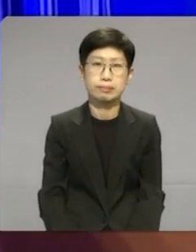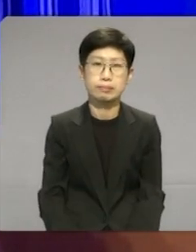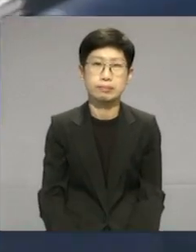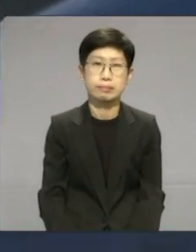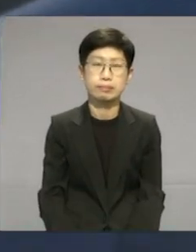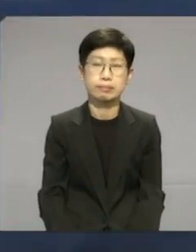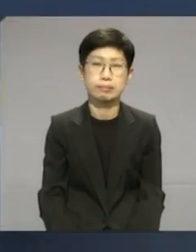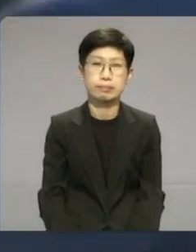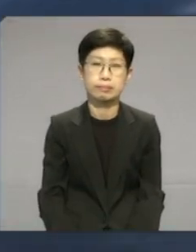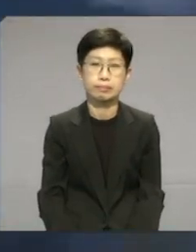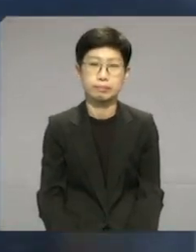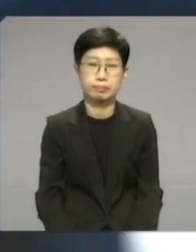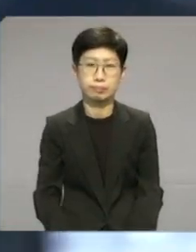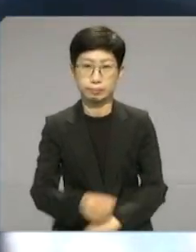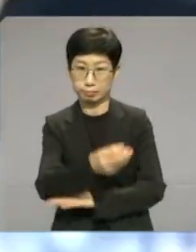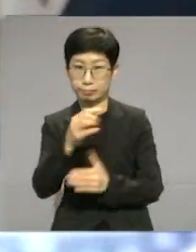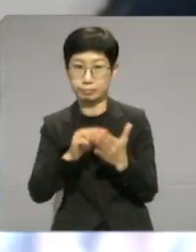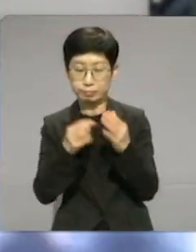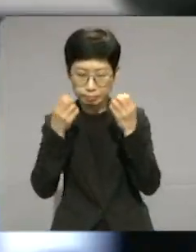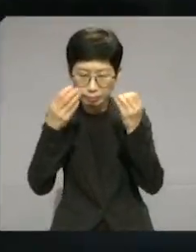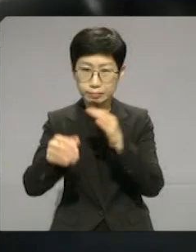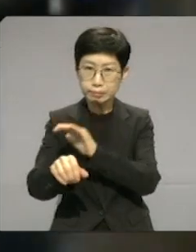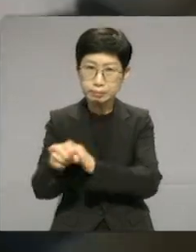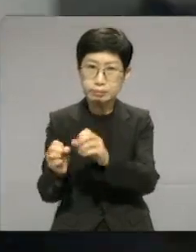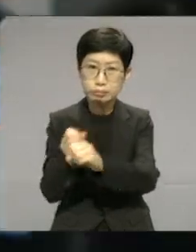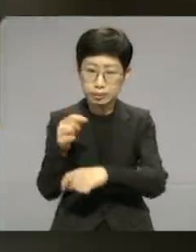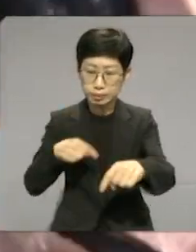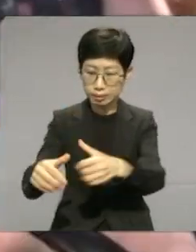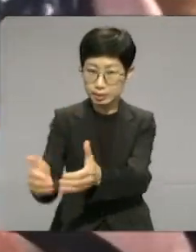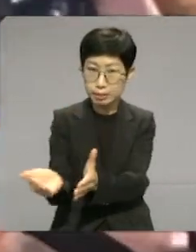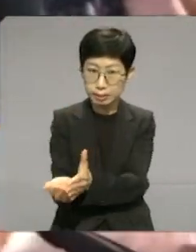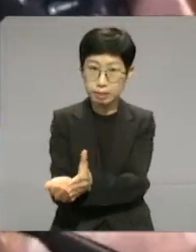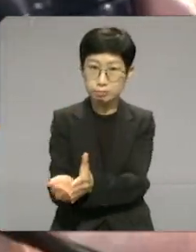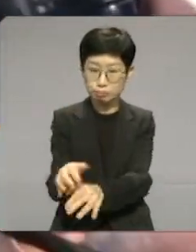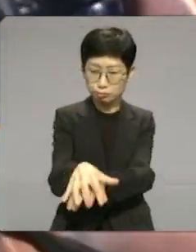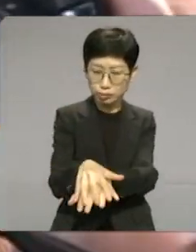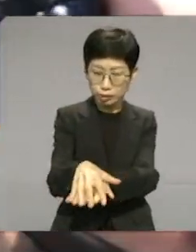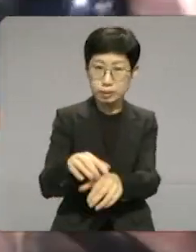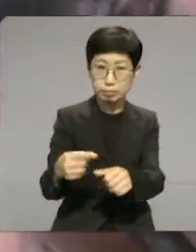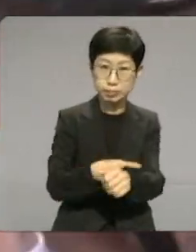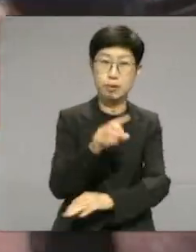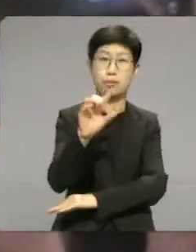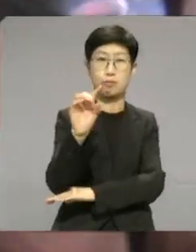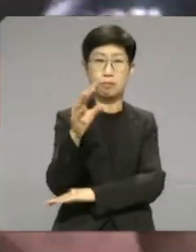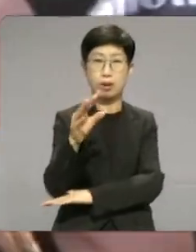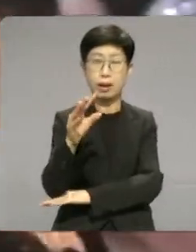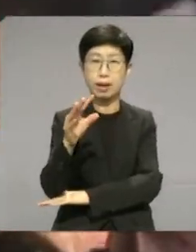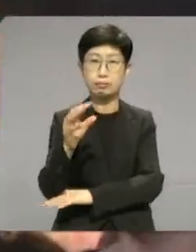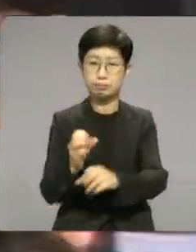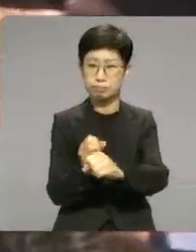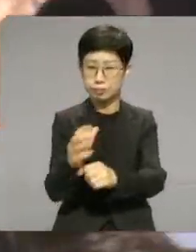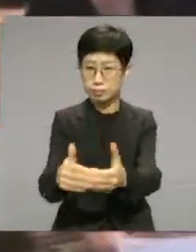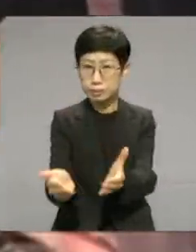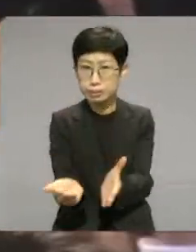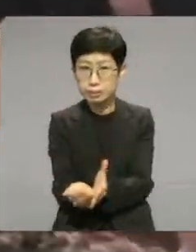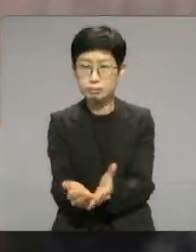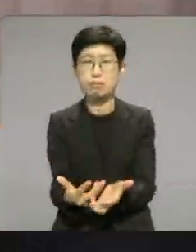willkommen. 외신들은 새로운 극우 정치 세력의 결성으로 기존 극우가 분열할 수도 있다고